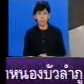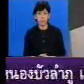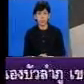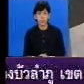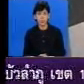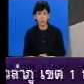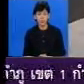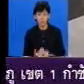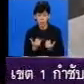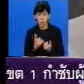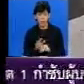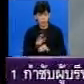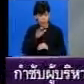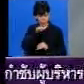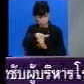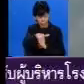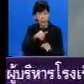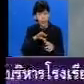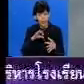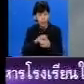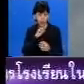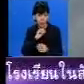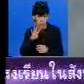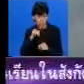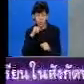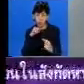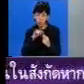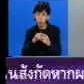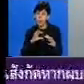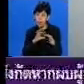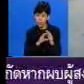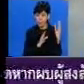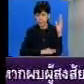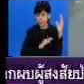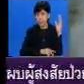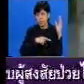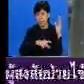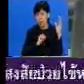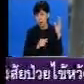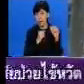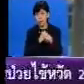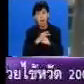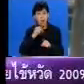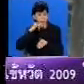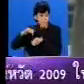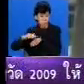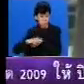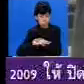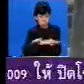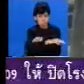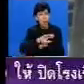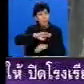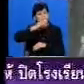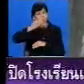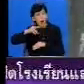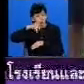นี่คือสภาพสะพานบริเวณบ้านบางกันหมู่ที่4ตำบลทุ่งขางโงกอำเภอเมืองจังหวัดพังงาที่ถูกน้ำป่าไหลหลากจากเทือกเขาล